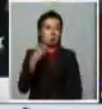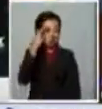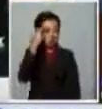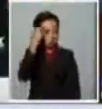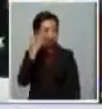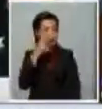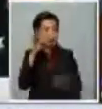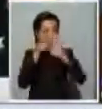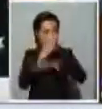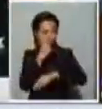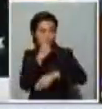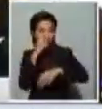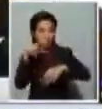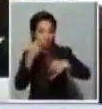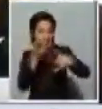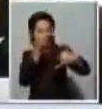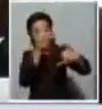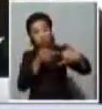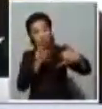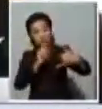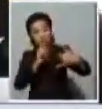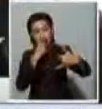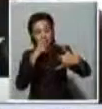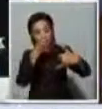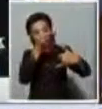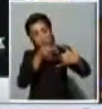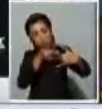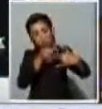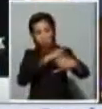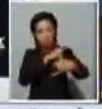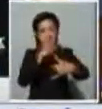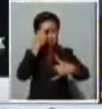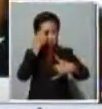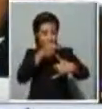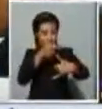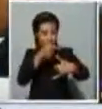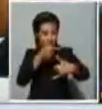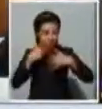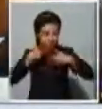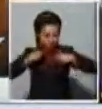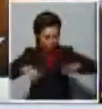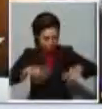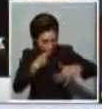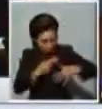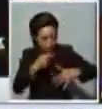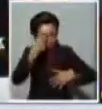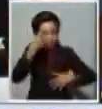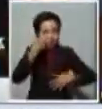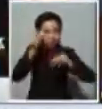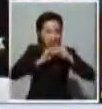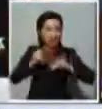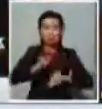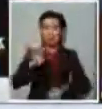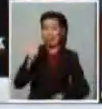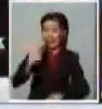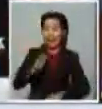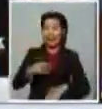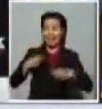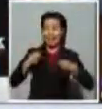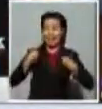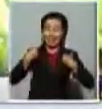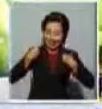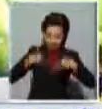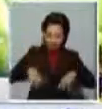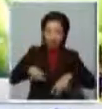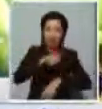ะอย่าไปดูเฉพาะภายนอกถูกไหมข้างนอกดำๆนะข้างในดำกว่า ข้างในขาวไม่ใช่ข้างในดำกว่า